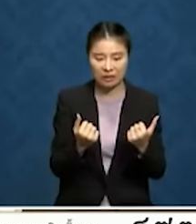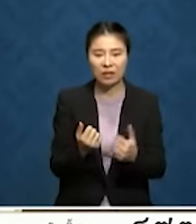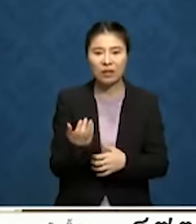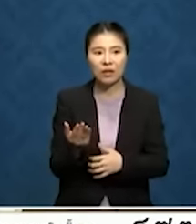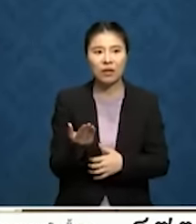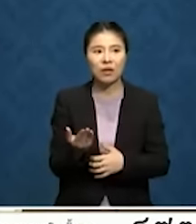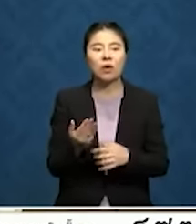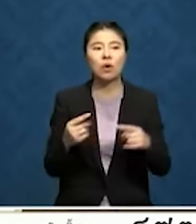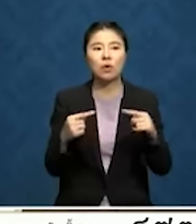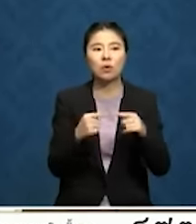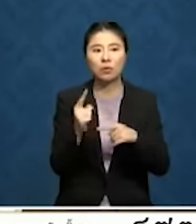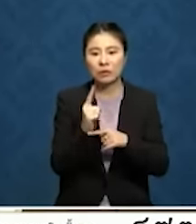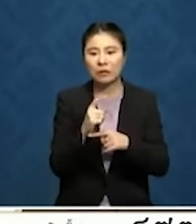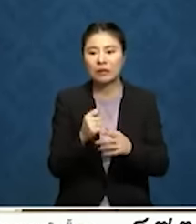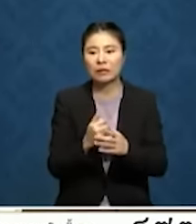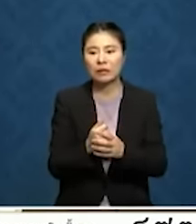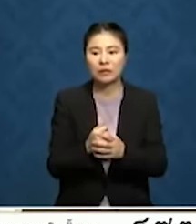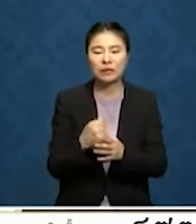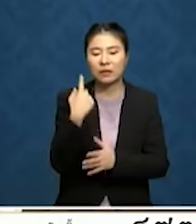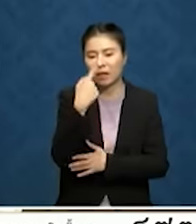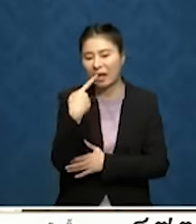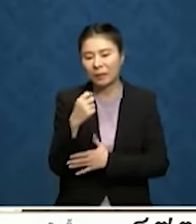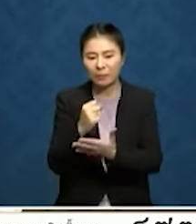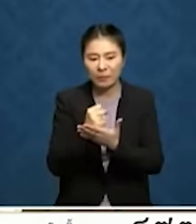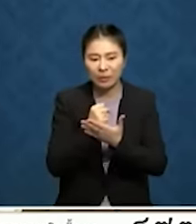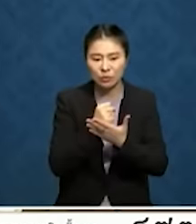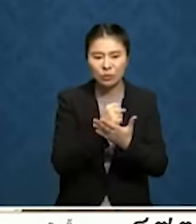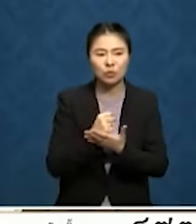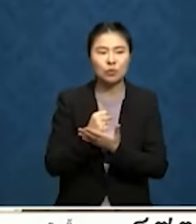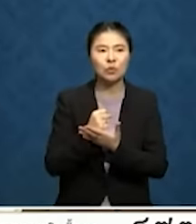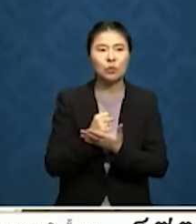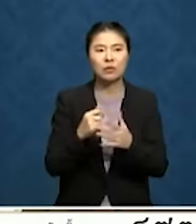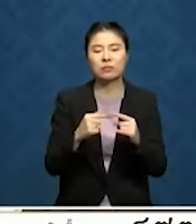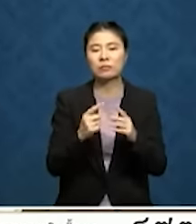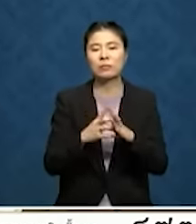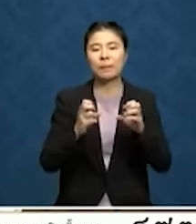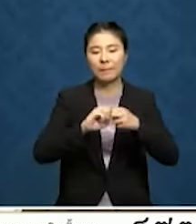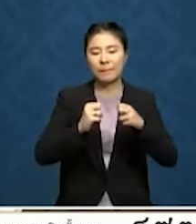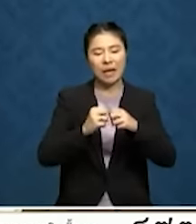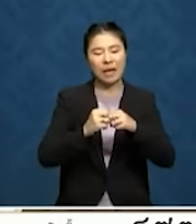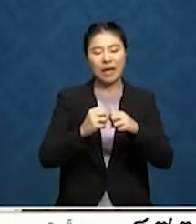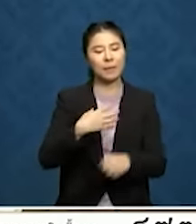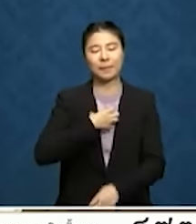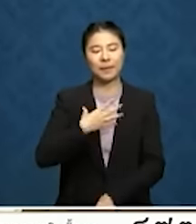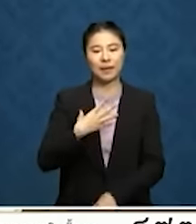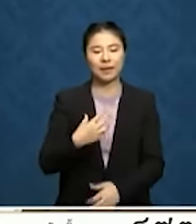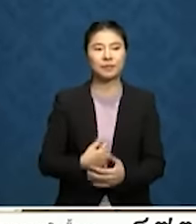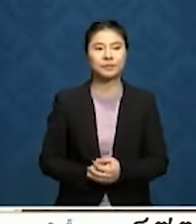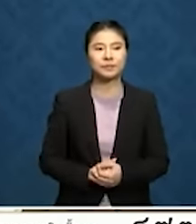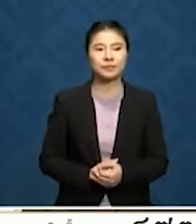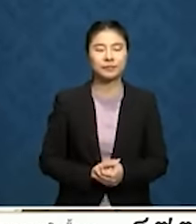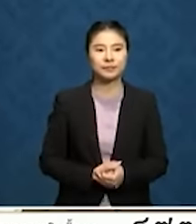ม่เห็นเราไม่อยากไปเห็นเราไม่อยากไปถึงจุดนั้นของประเทศครับท่านประธานครับวันนี้ต้องบ